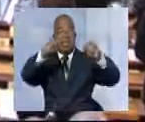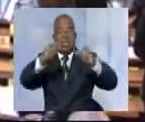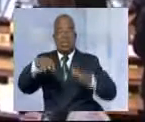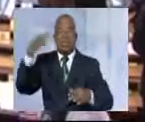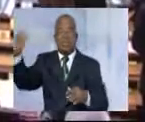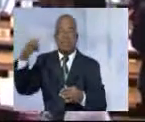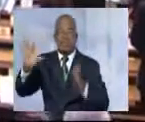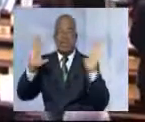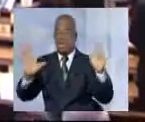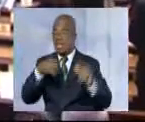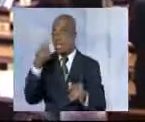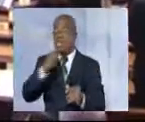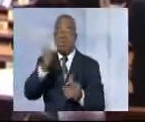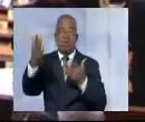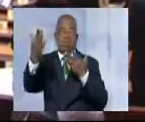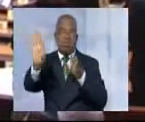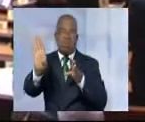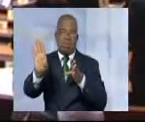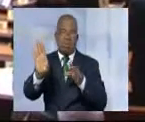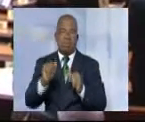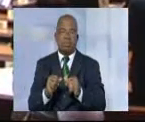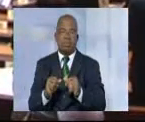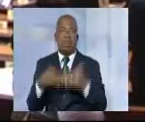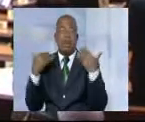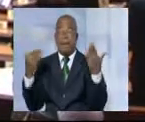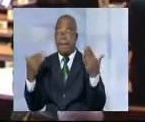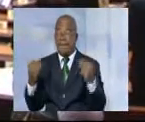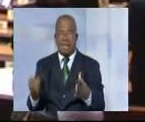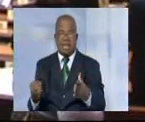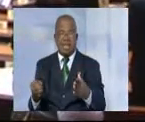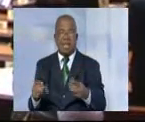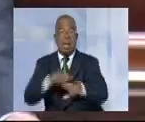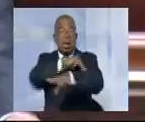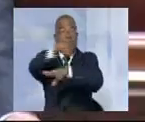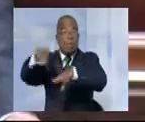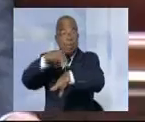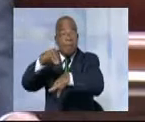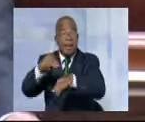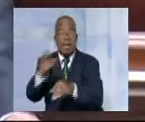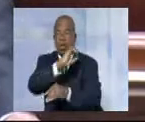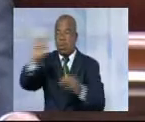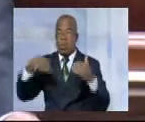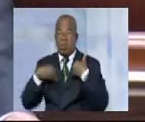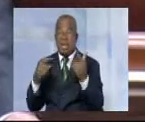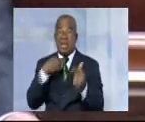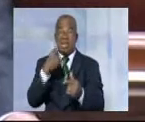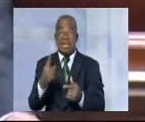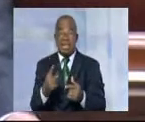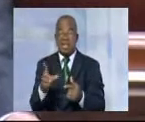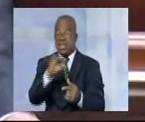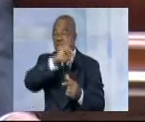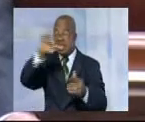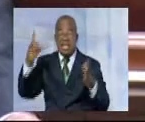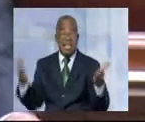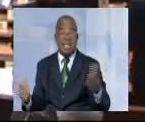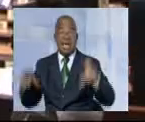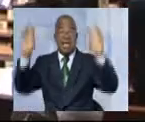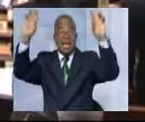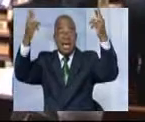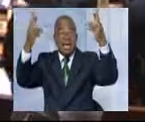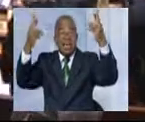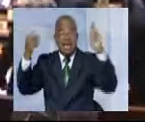déclenchée le 11 janvier. L'opération se déroule au Mali depuis exactement 3 mois. Mais elle ne peut se poursuivre au-delà de cette